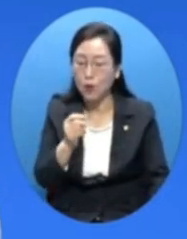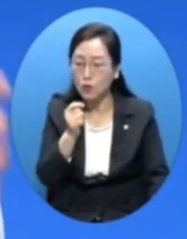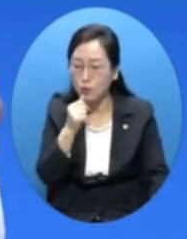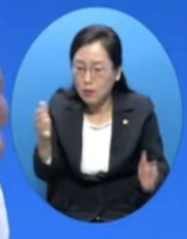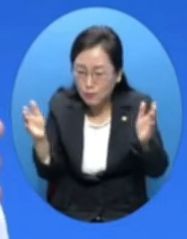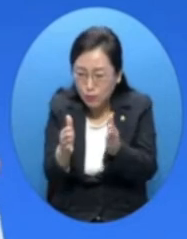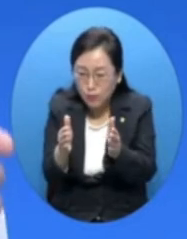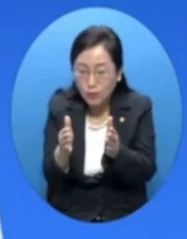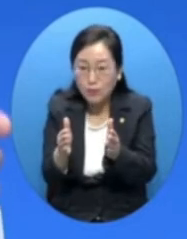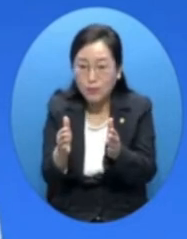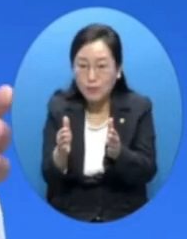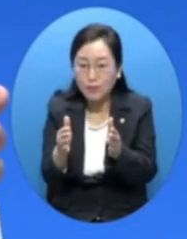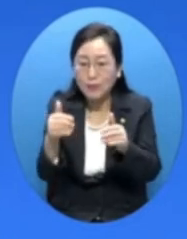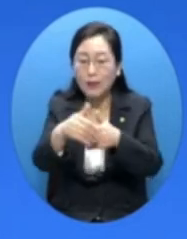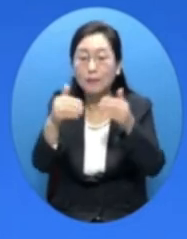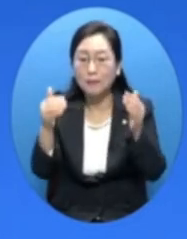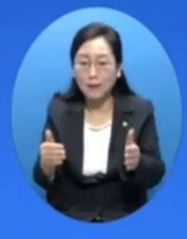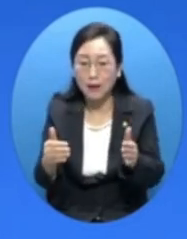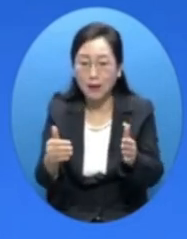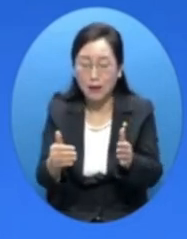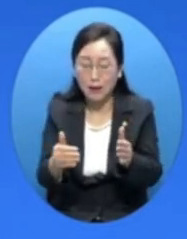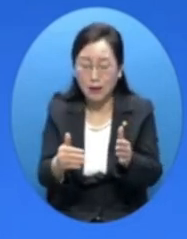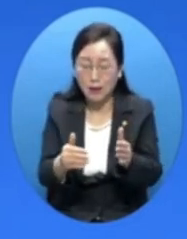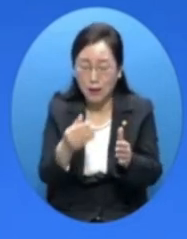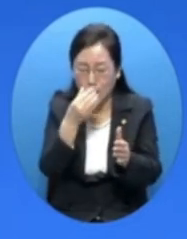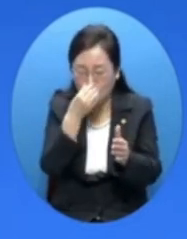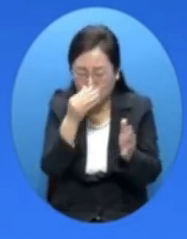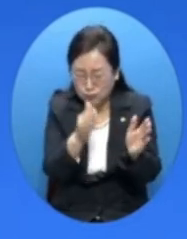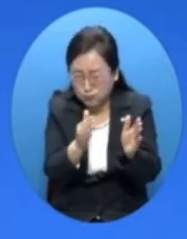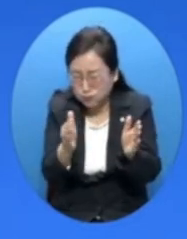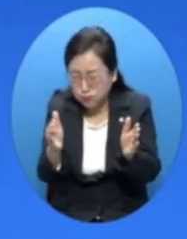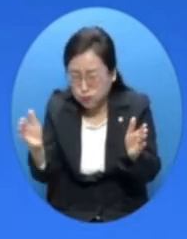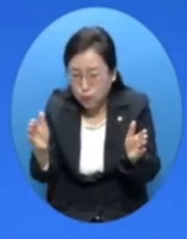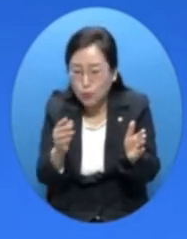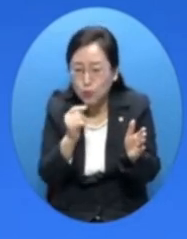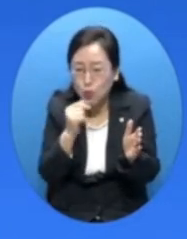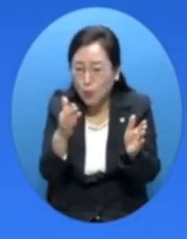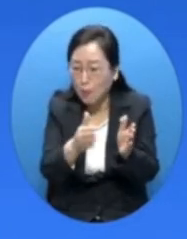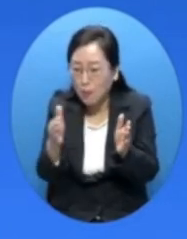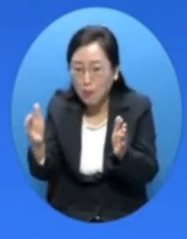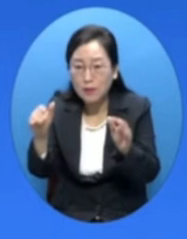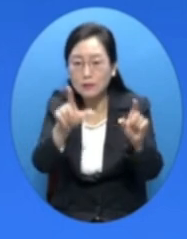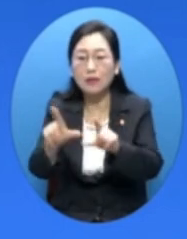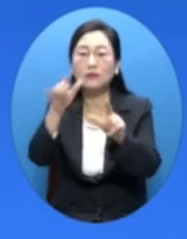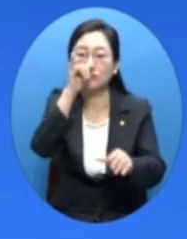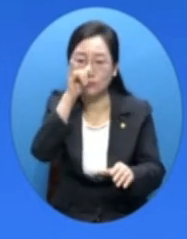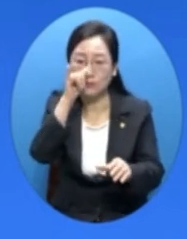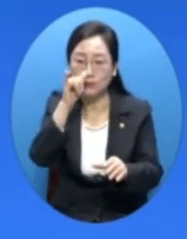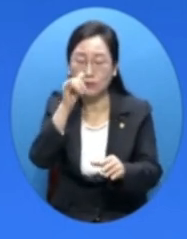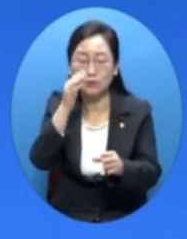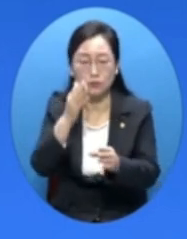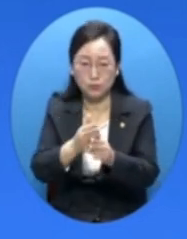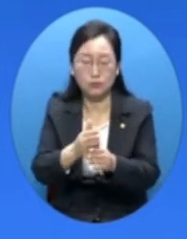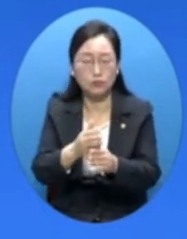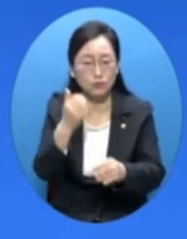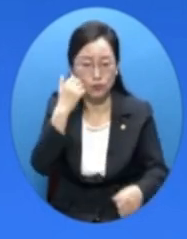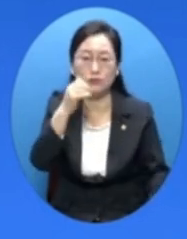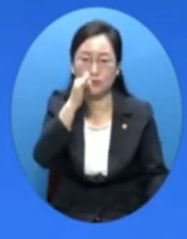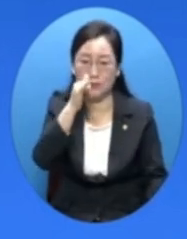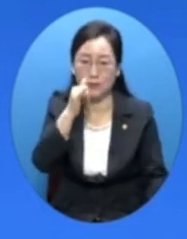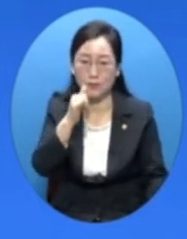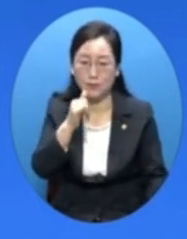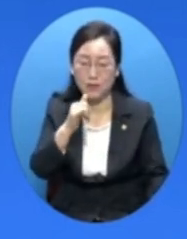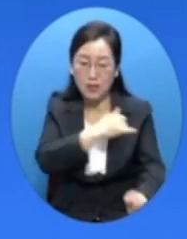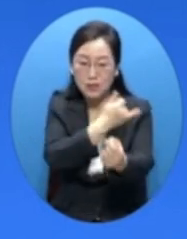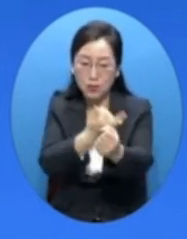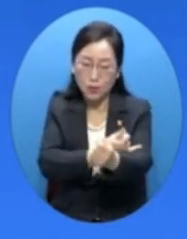조그만 방에서 다다닥 붙어있는 그러한 쪽방촌에 살고 있는 사람들이 있습니다. 인권